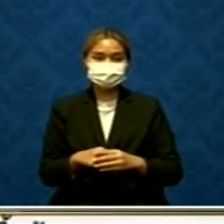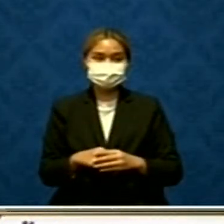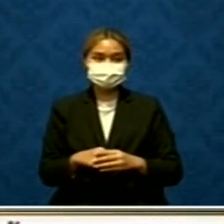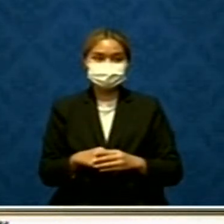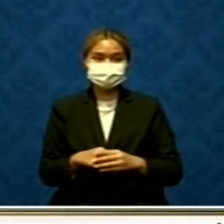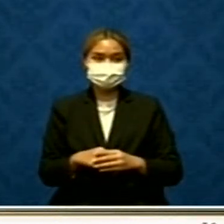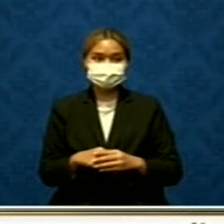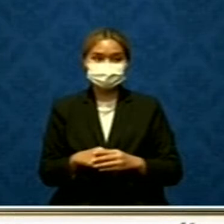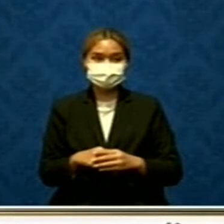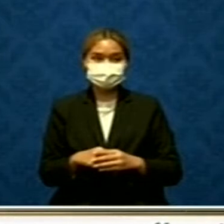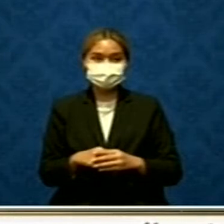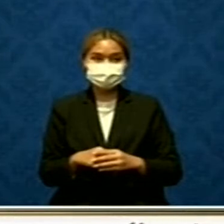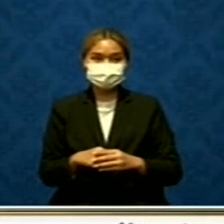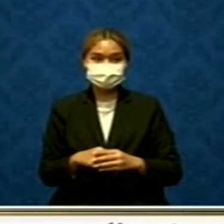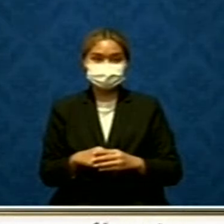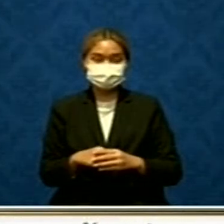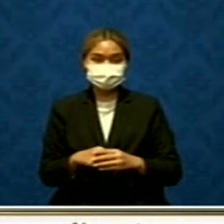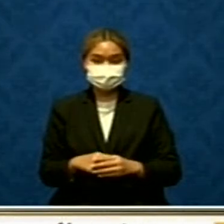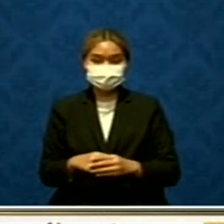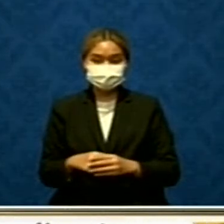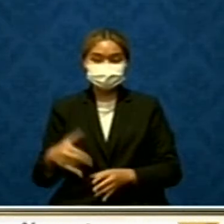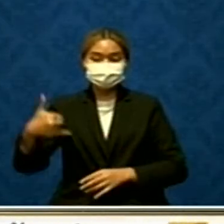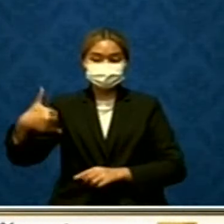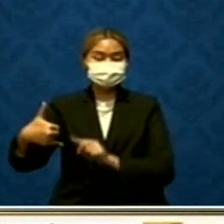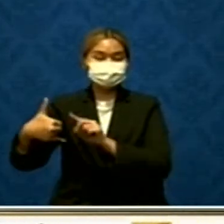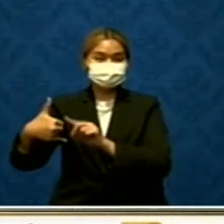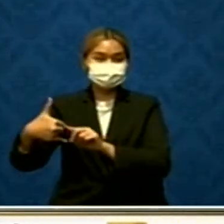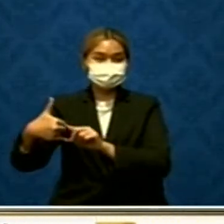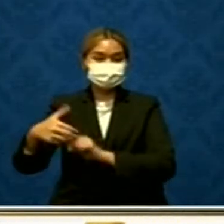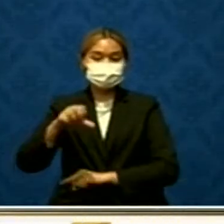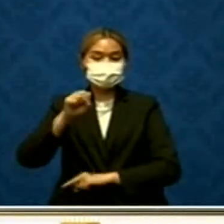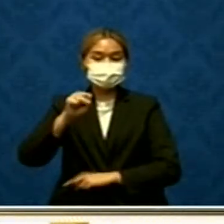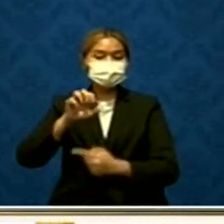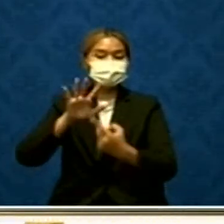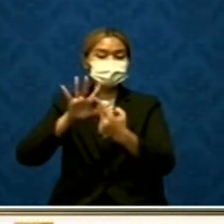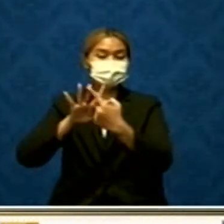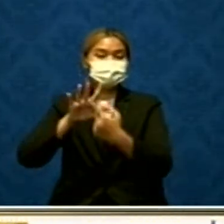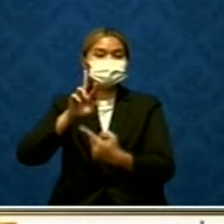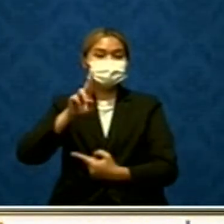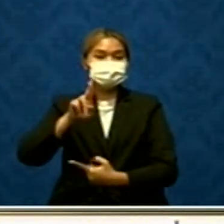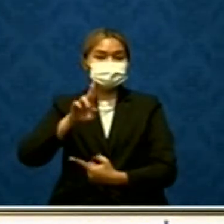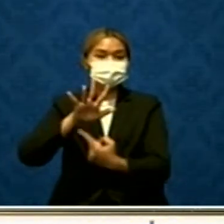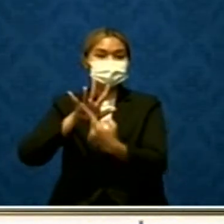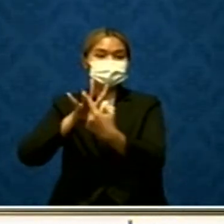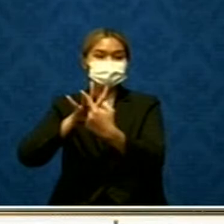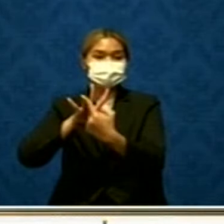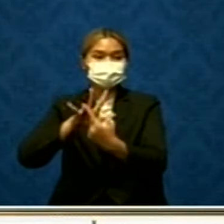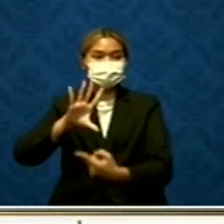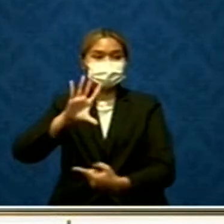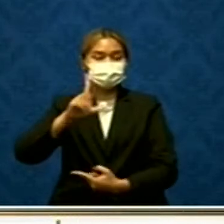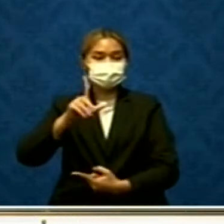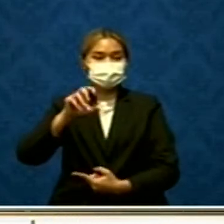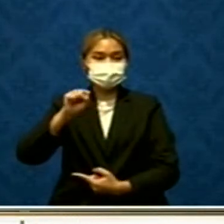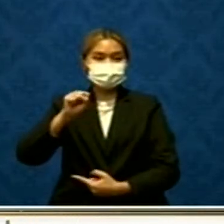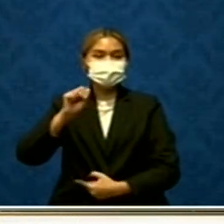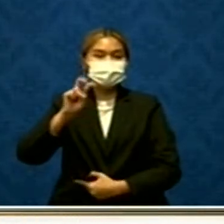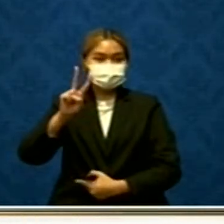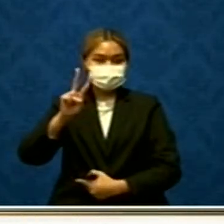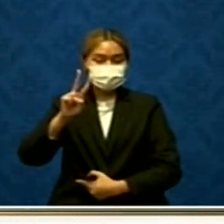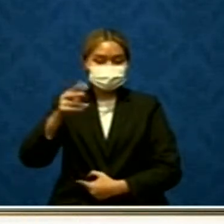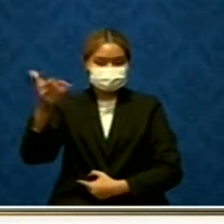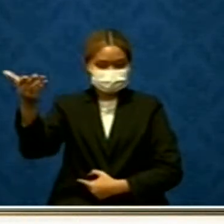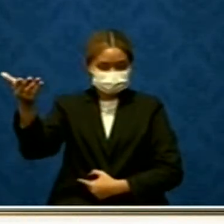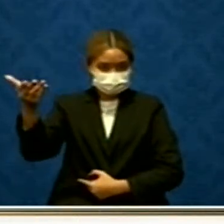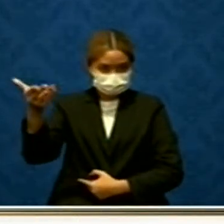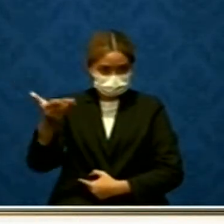ท่านประธานฝากเรียนเชิญท่านสุรเชษฐ์อีกครั้งนะครับถ้ามีเวลานะครับไปที่กระทรวงคมนาคมจะได้ไปหารือกันนะครับ